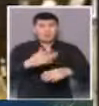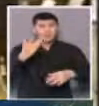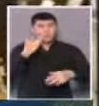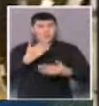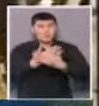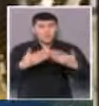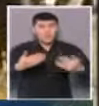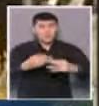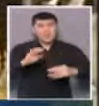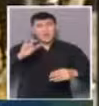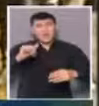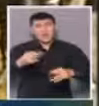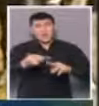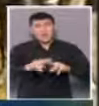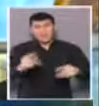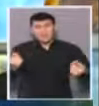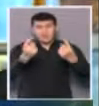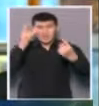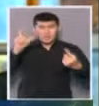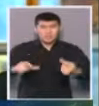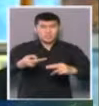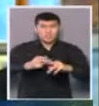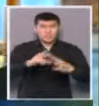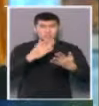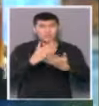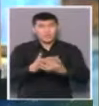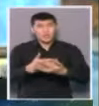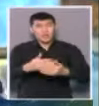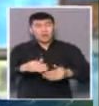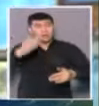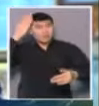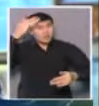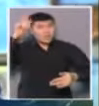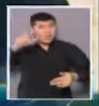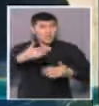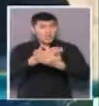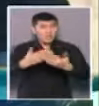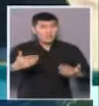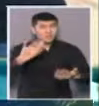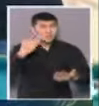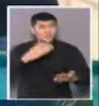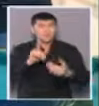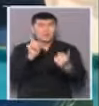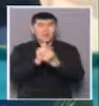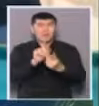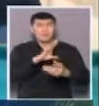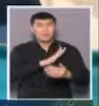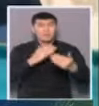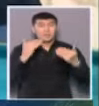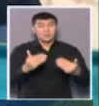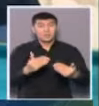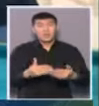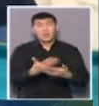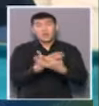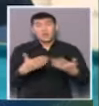айтты. Асқарбел азаматтың кәсіптің кемеліне жеткенде, қоғам өзектісін бүкпесі сұрауға бетпе-бетте де кездесті.